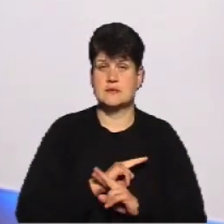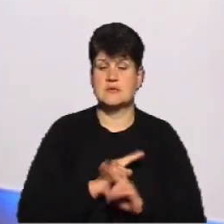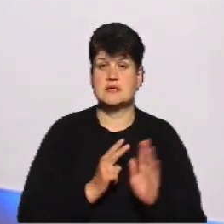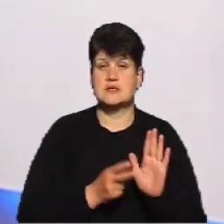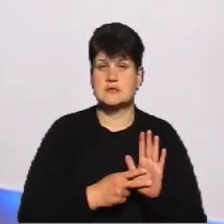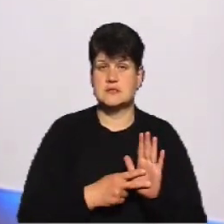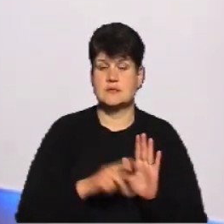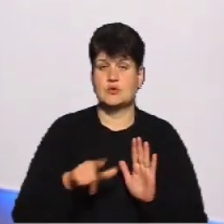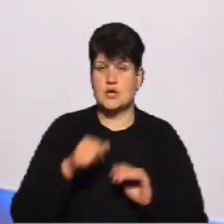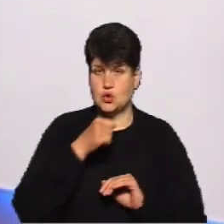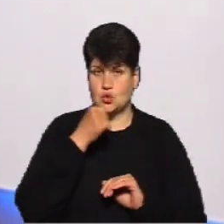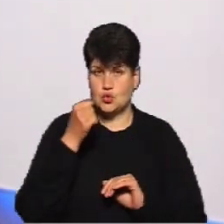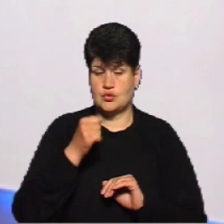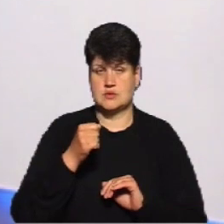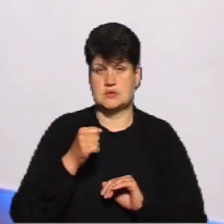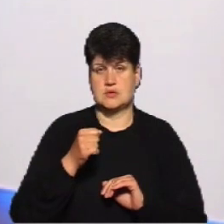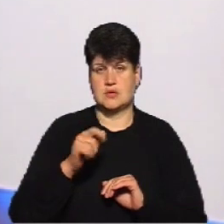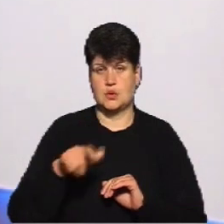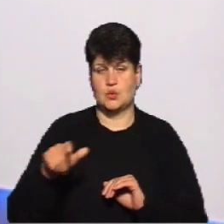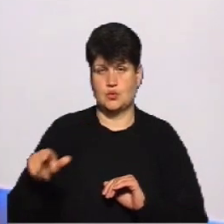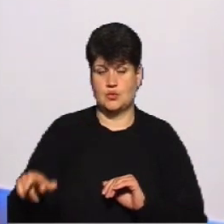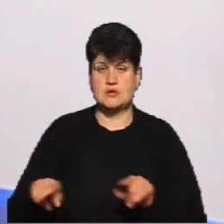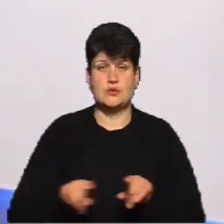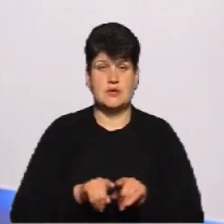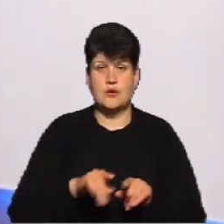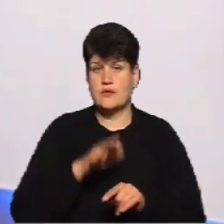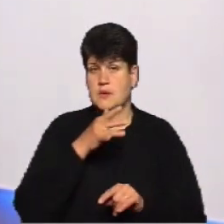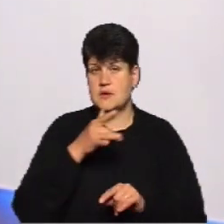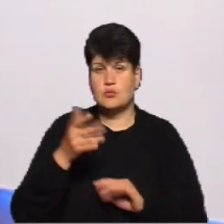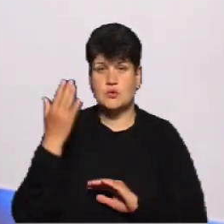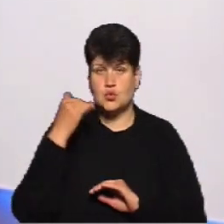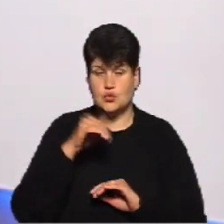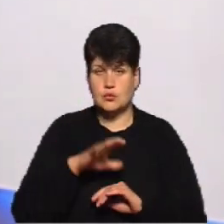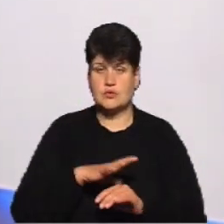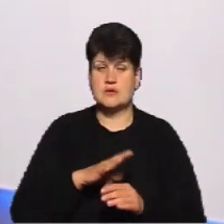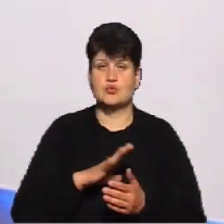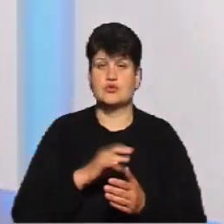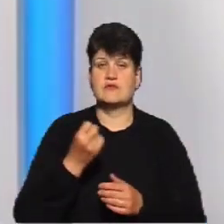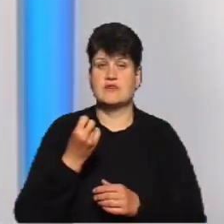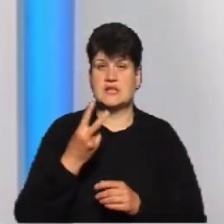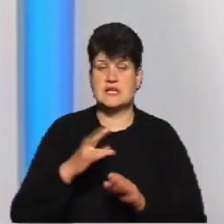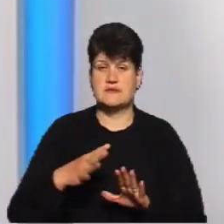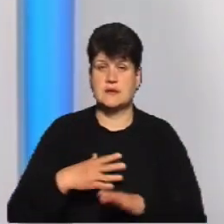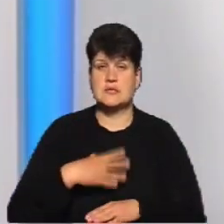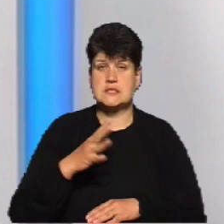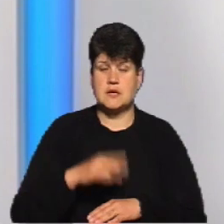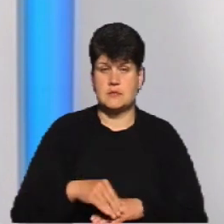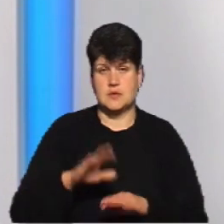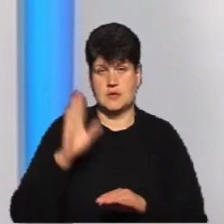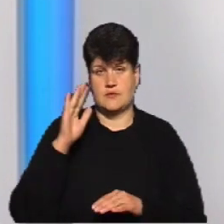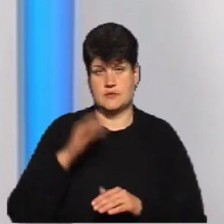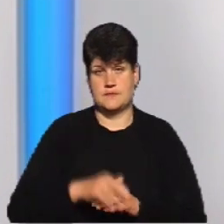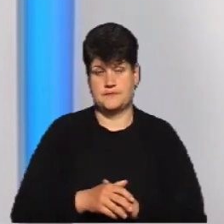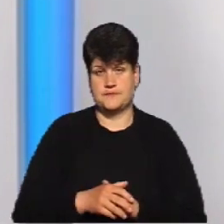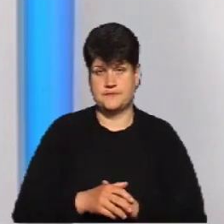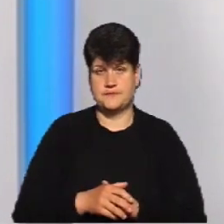люди, діти не гинули. За аналогічний період в минулому році ми мали 12 випадків загибелі на водних об'єктах. Зокрема, в квітні,